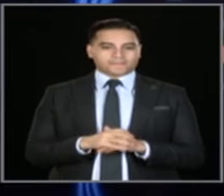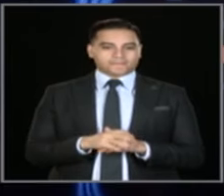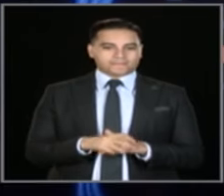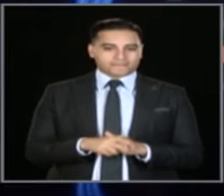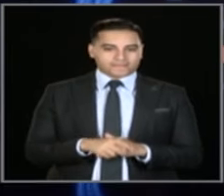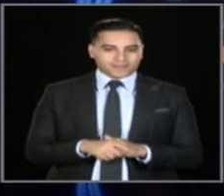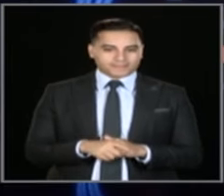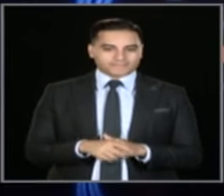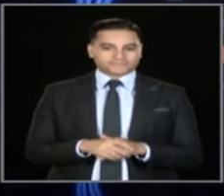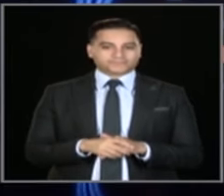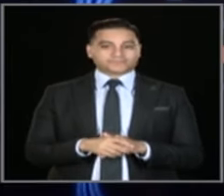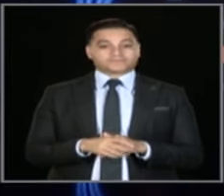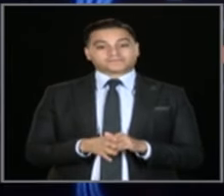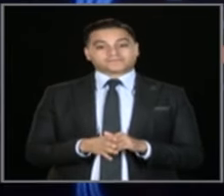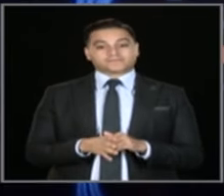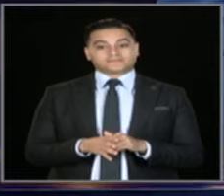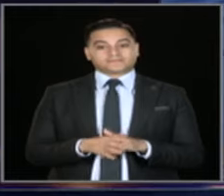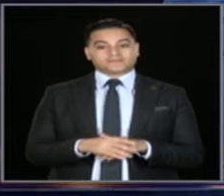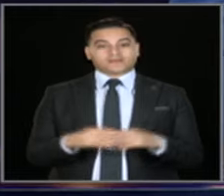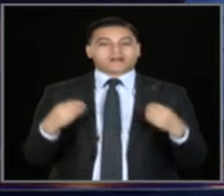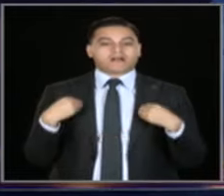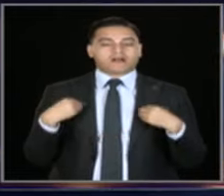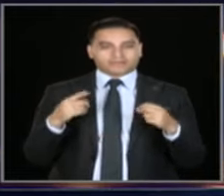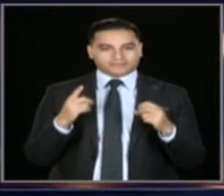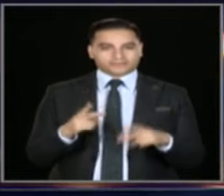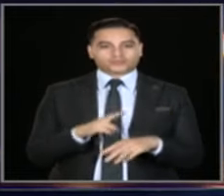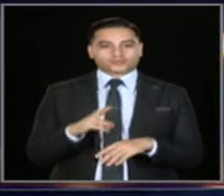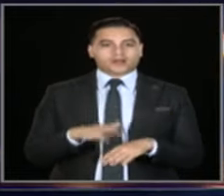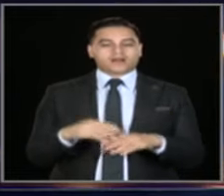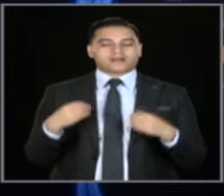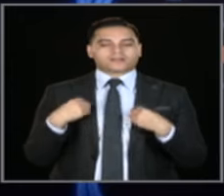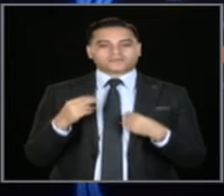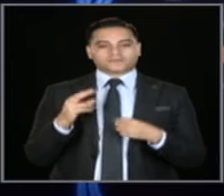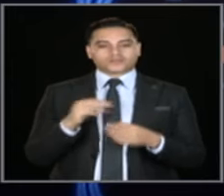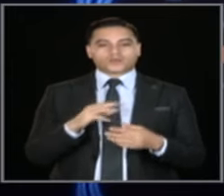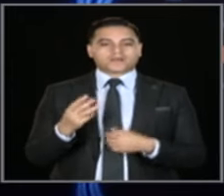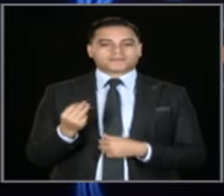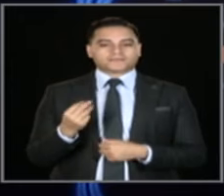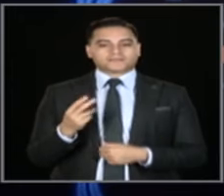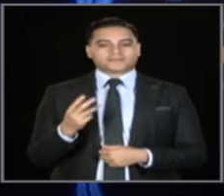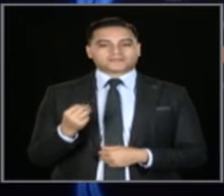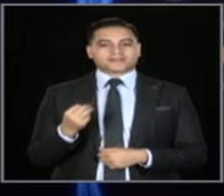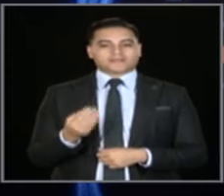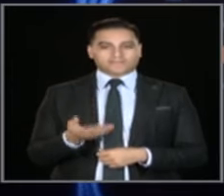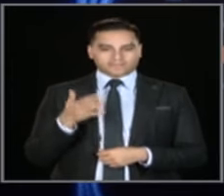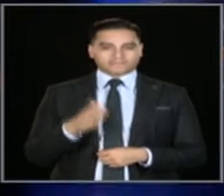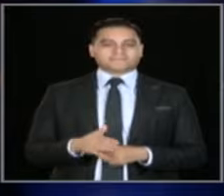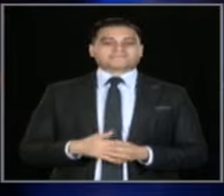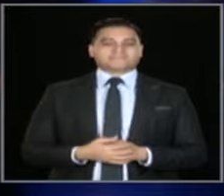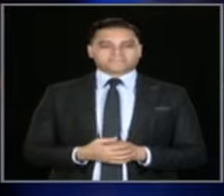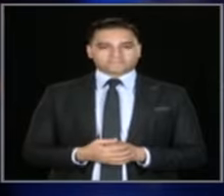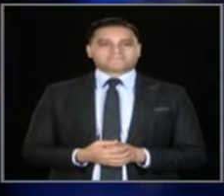كريم؟ رياضة. رياضة ماشي. رياضة. سؤال في الرياضة. سؤال بعشرين نقطة ولا بتلاتين نقطة؟ دوس على البزر.